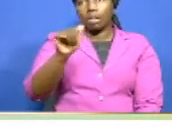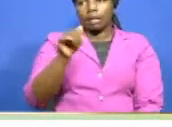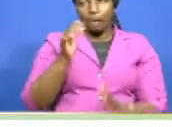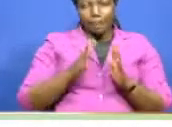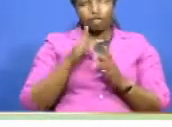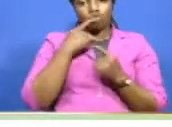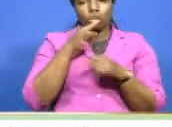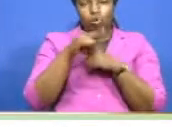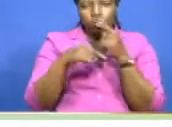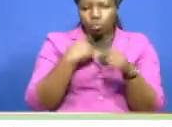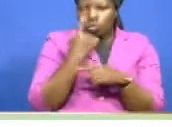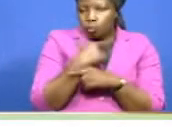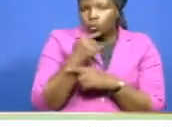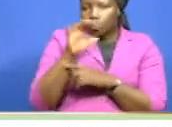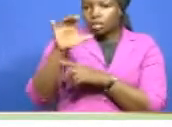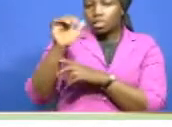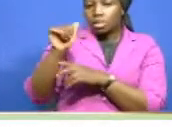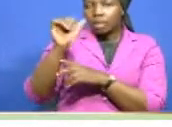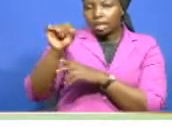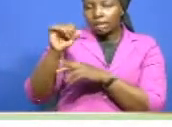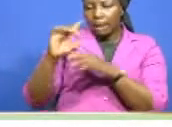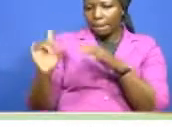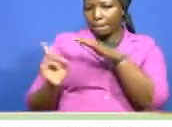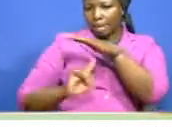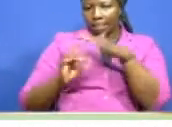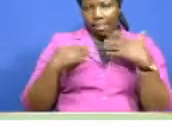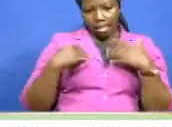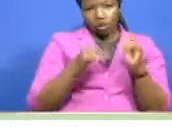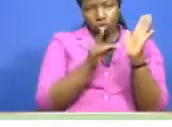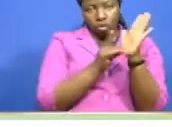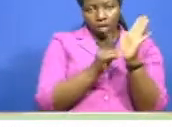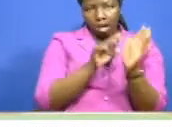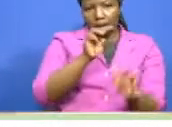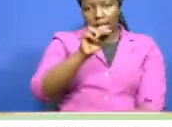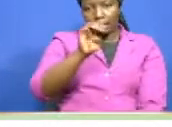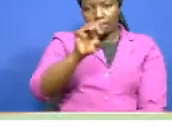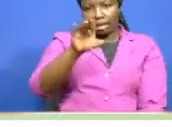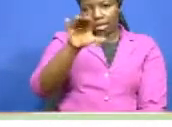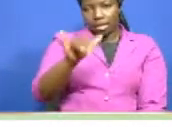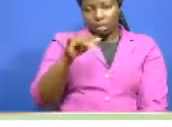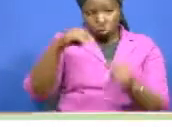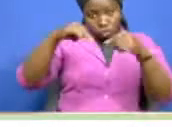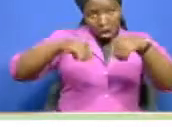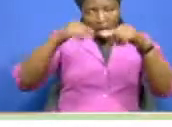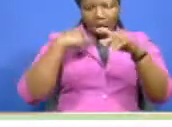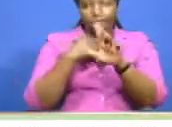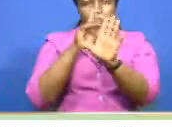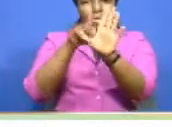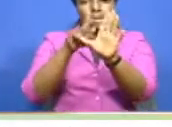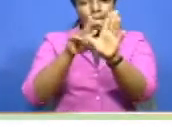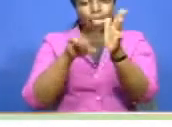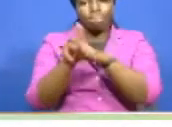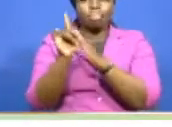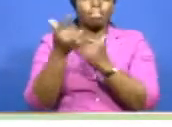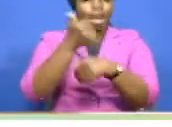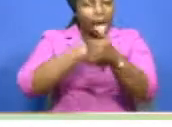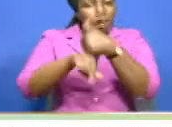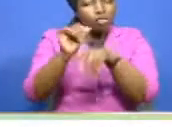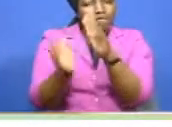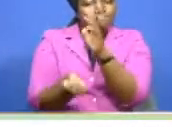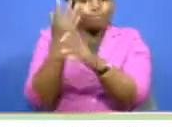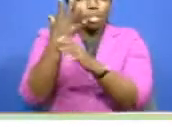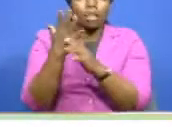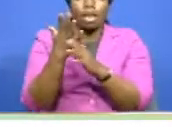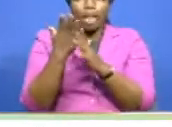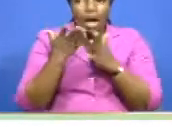Wizara ya Afya Daktari Mercy Mwangangi, ambapo leo hii amehudhuria ile hafla ya uzinduzi wa huduma za afya ya uzazi